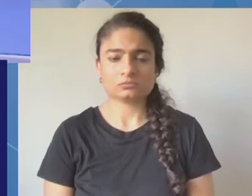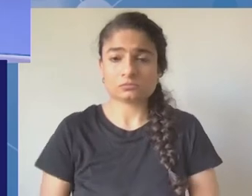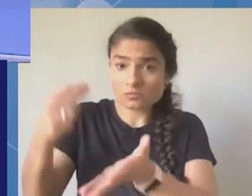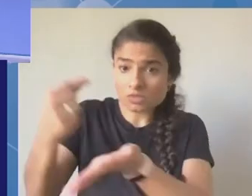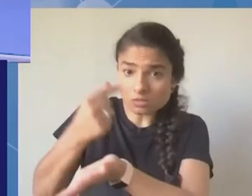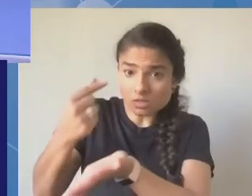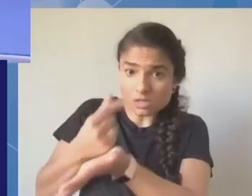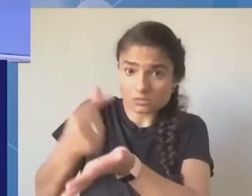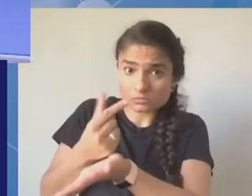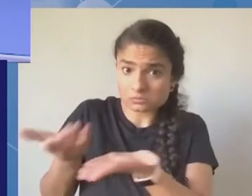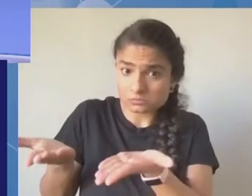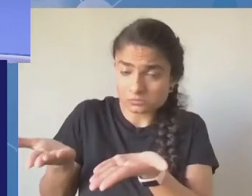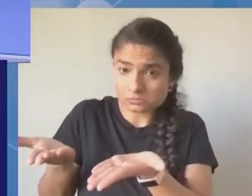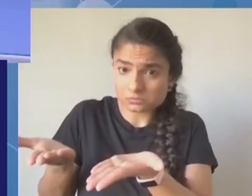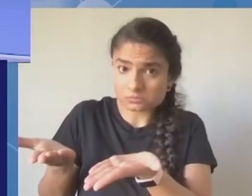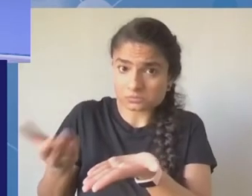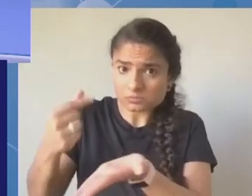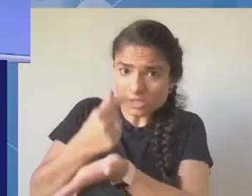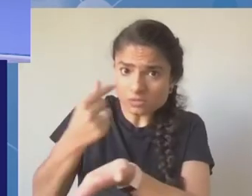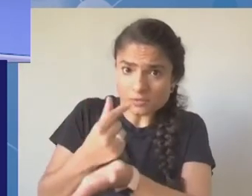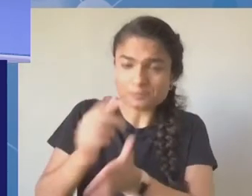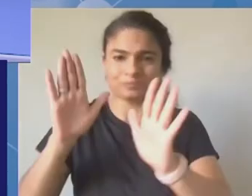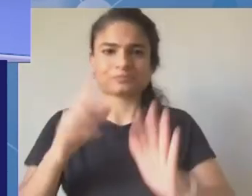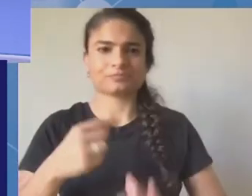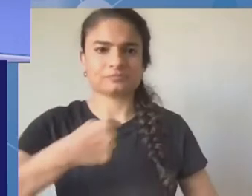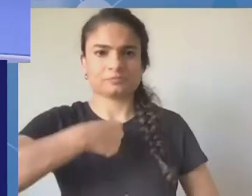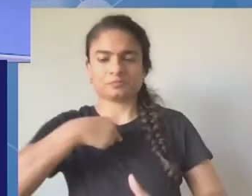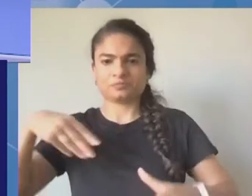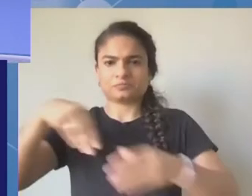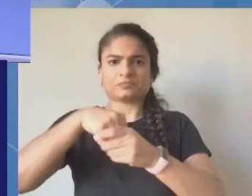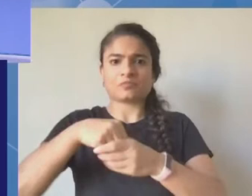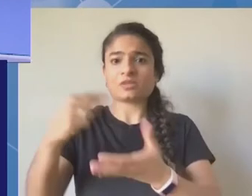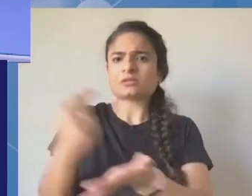我是加纳的代表大学的